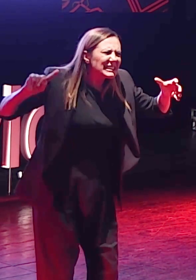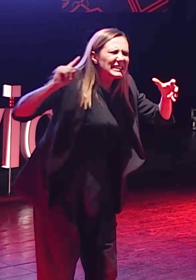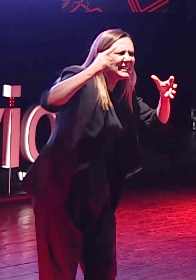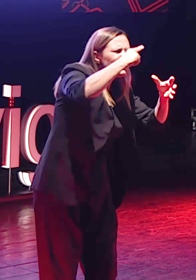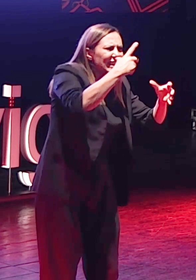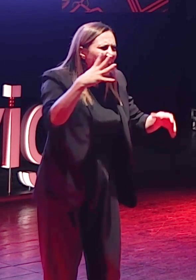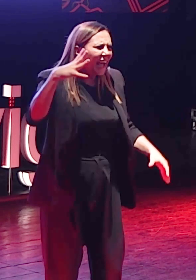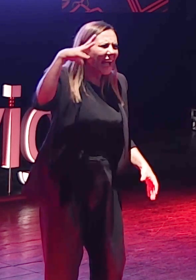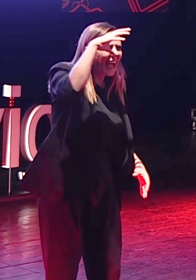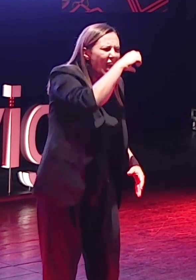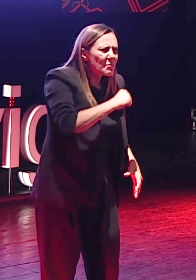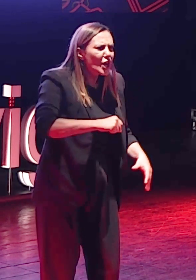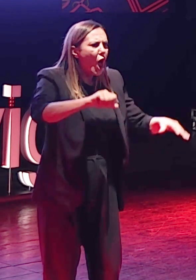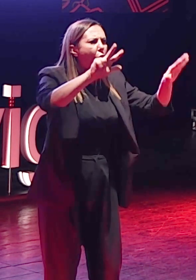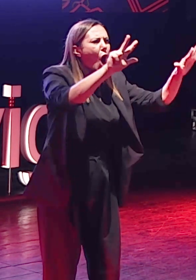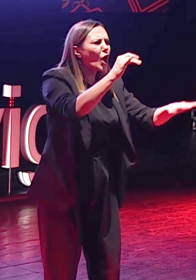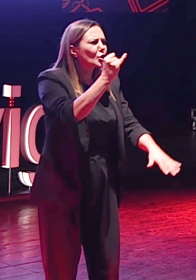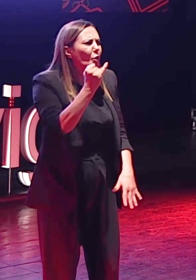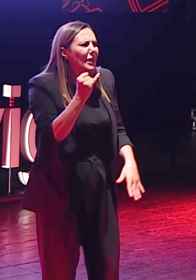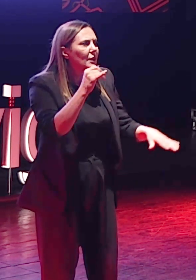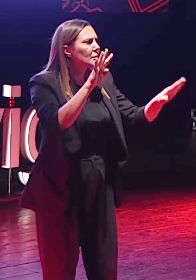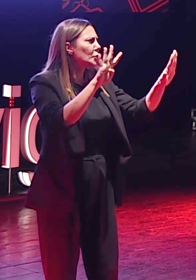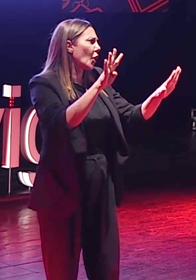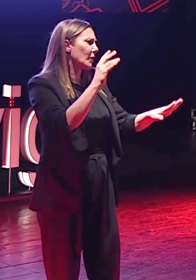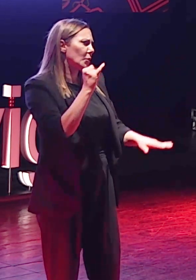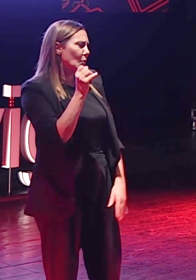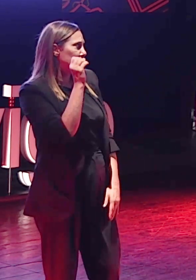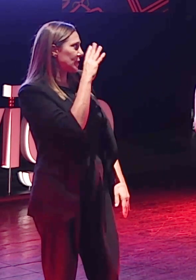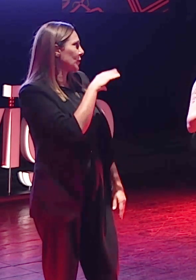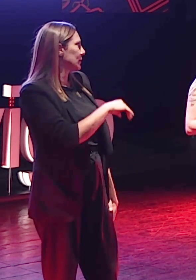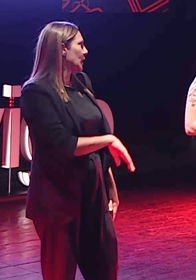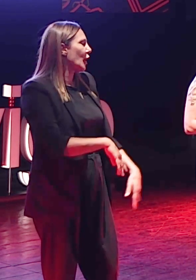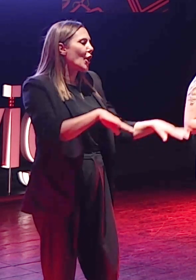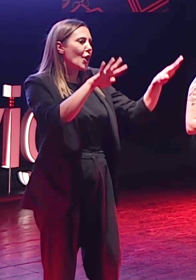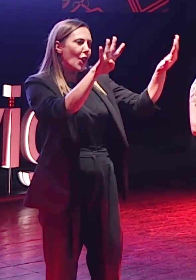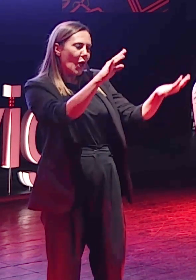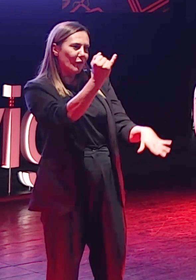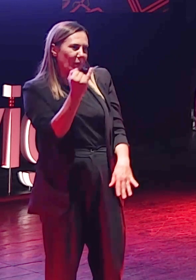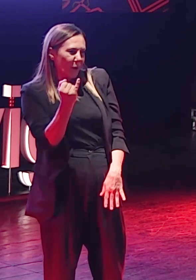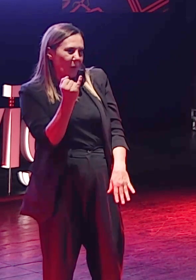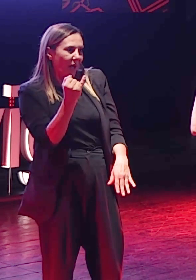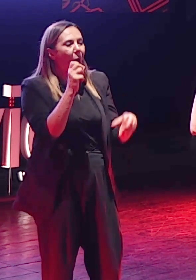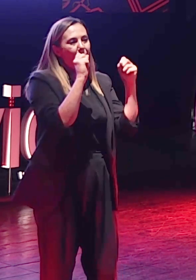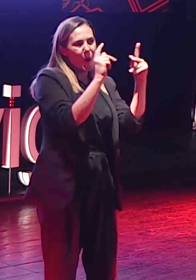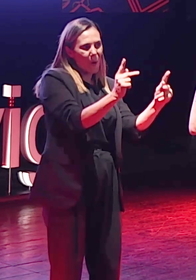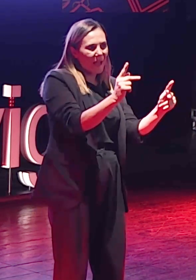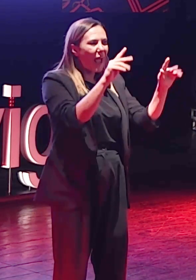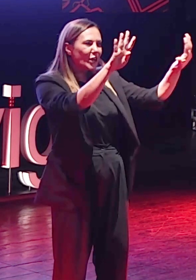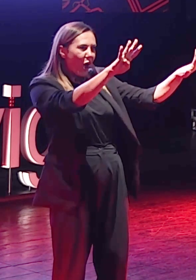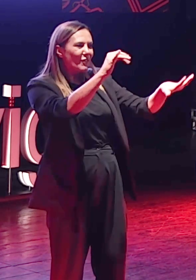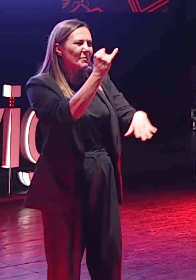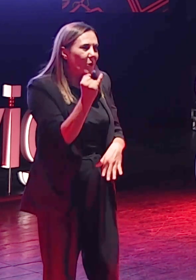le 8:15 9-15 Moa mi so dimenticata 9-15 ok Le 9:15 in